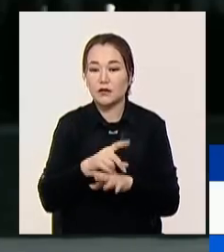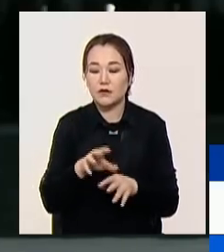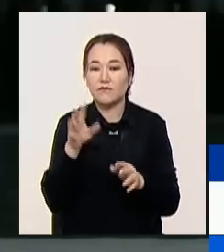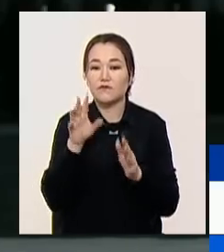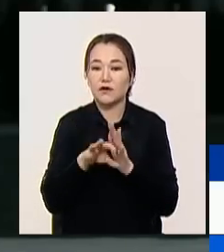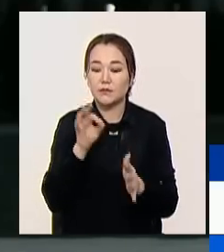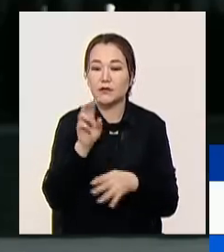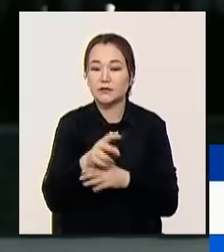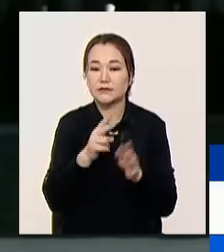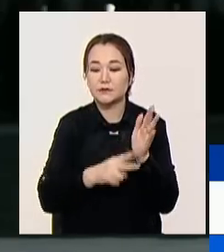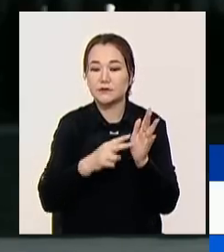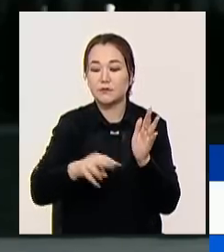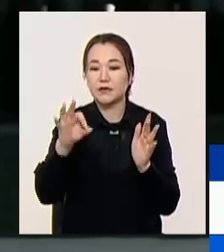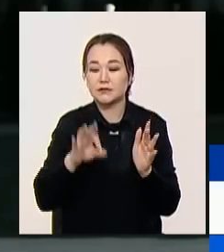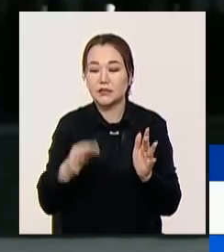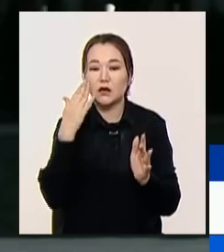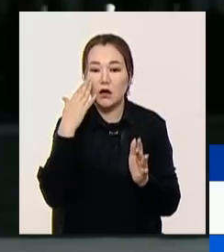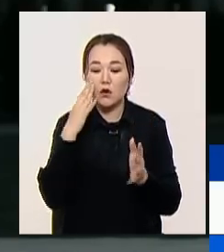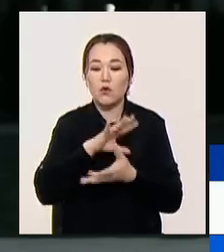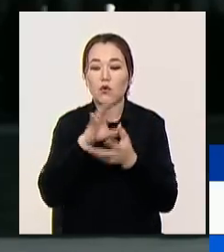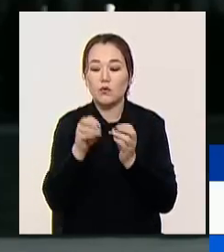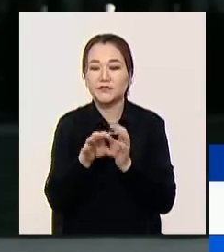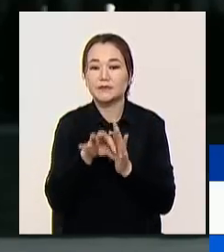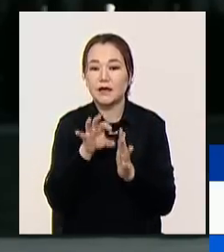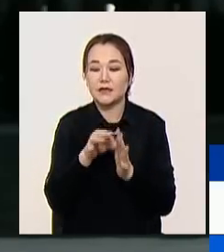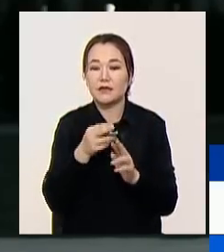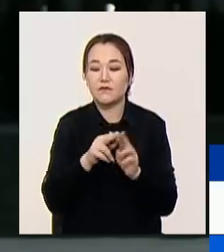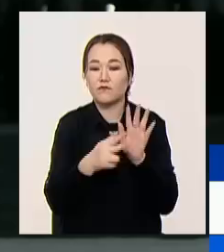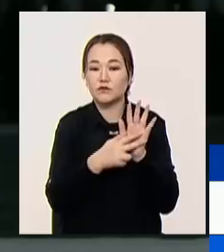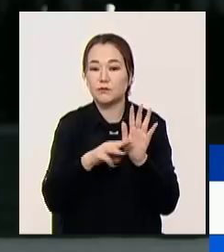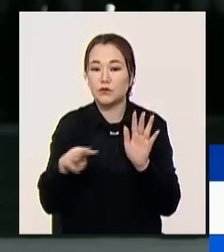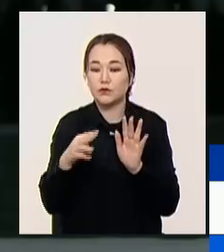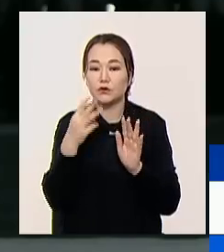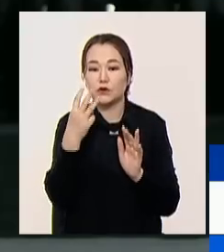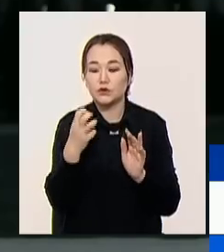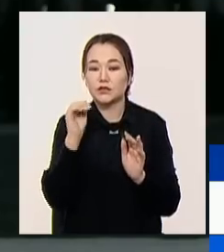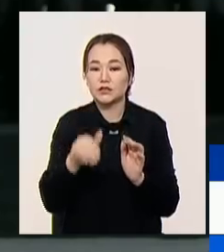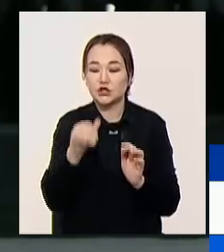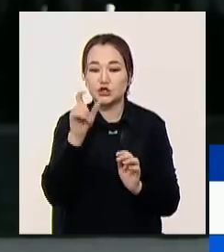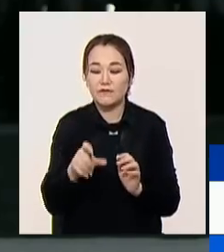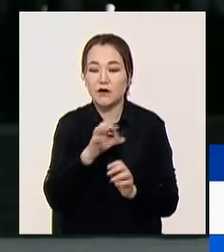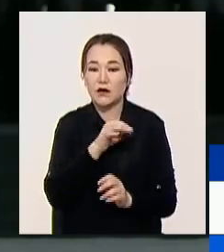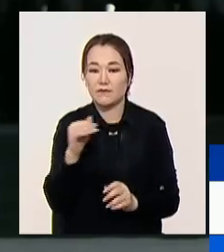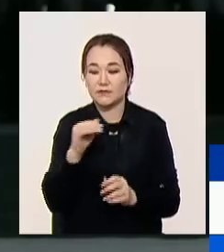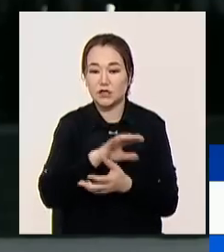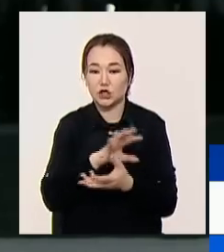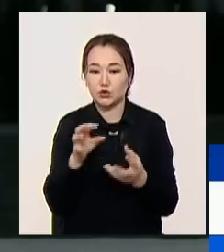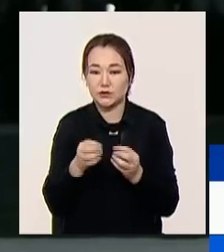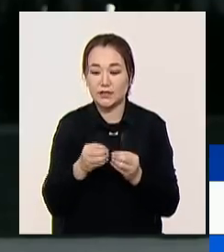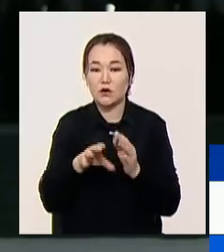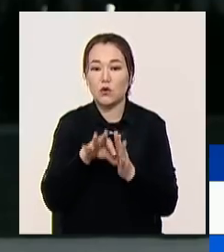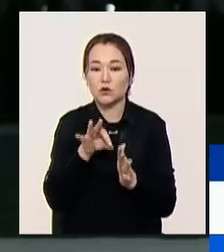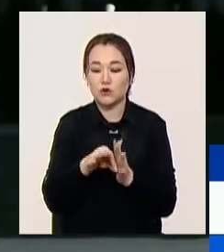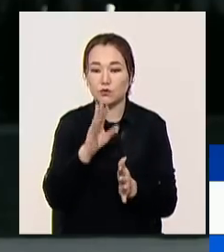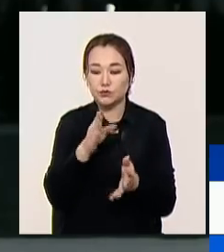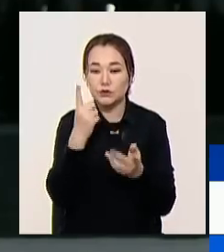около 70% казахстанцев от общего числа избирателей. Это более 8 300 000 человек. Официальные результаты голосования